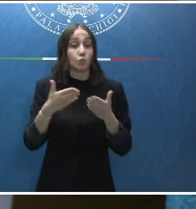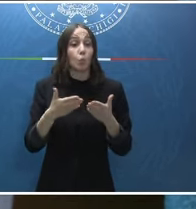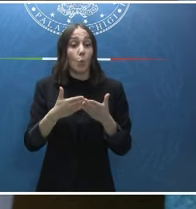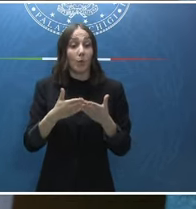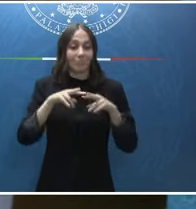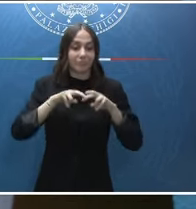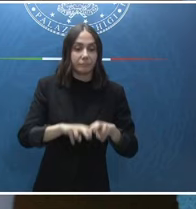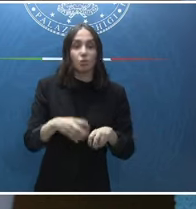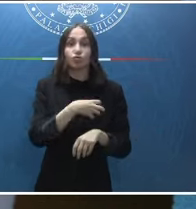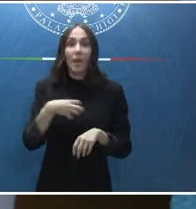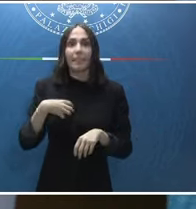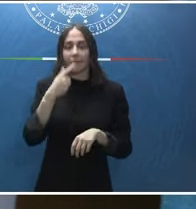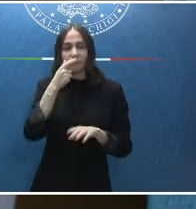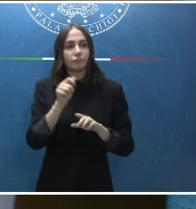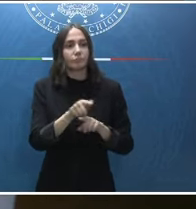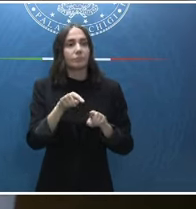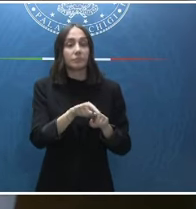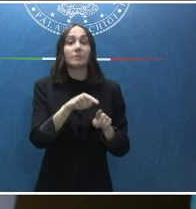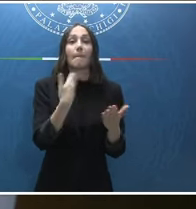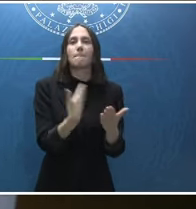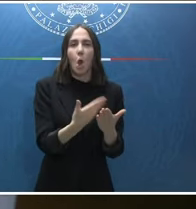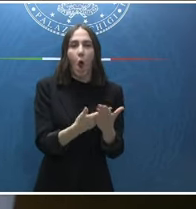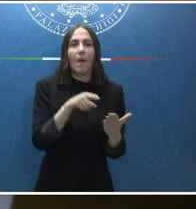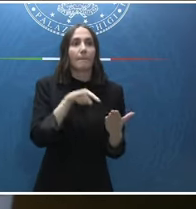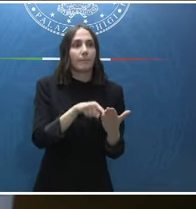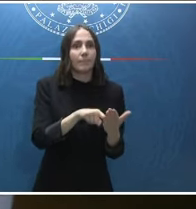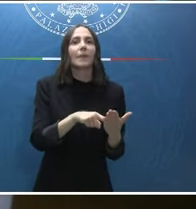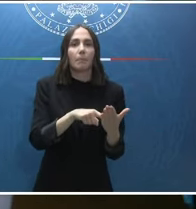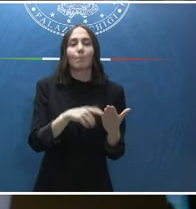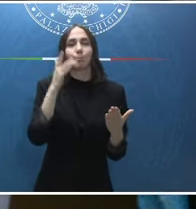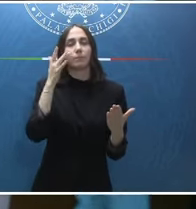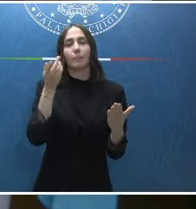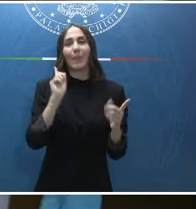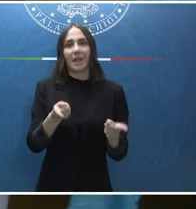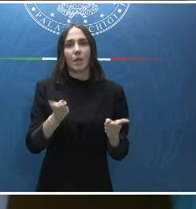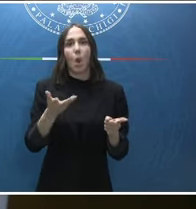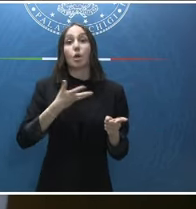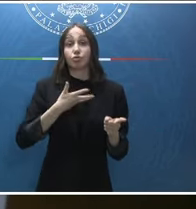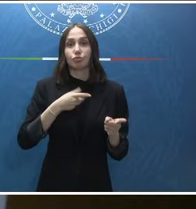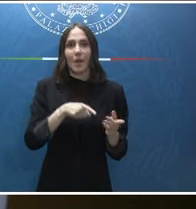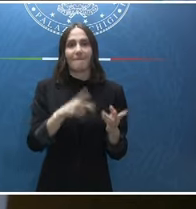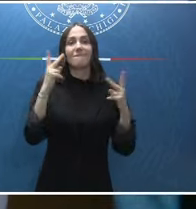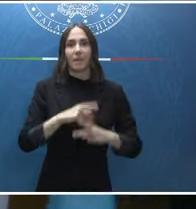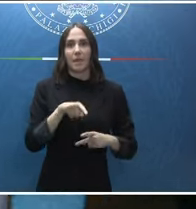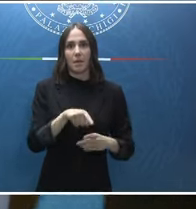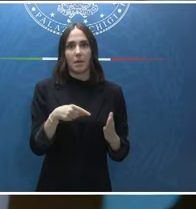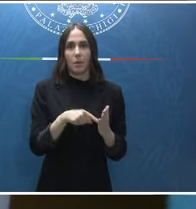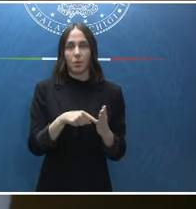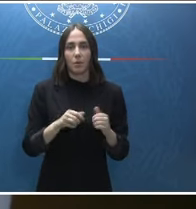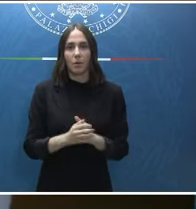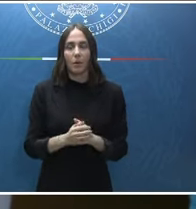questa sostanza, considerata droga leggera, sia in realtà pericolosa. Un'altra cosa che ci preoccupa molto sono i